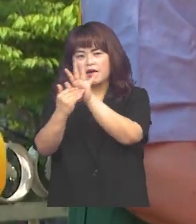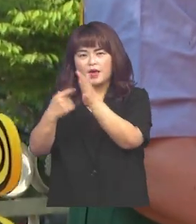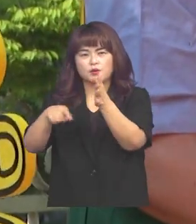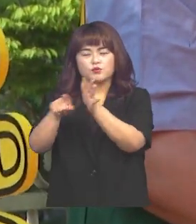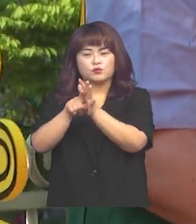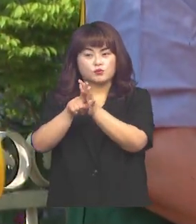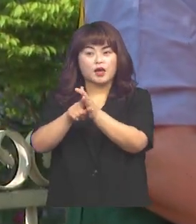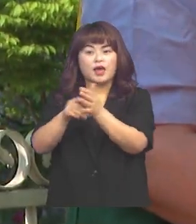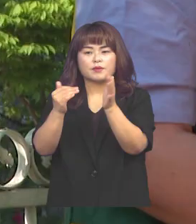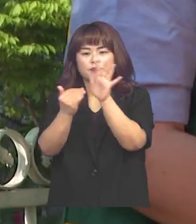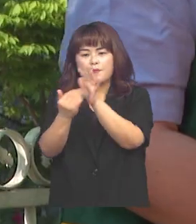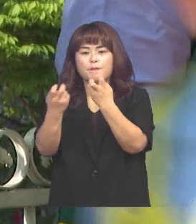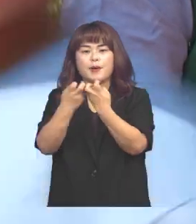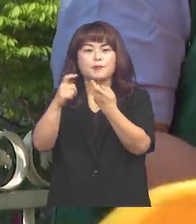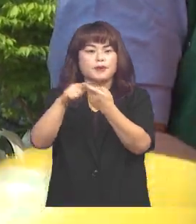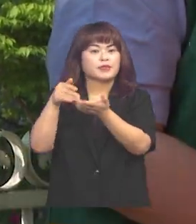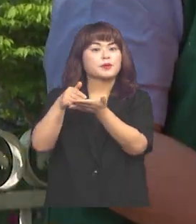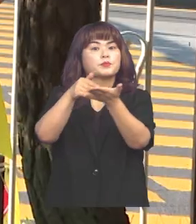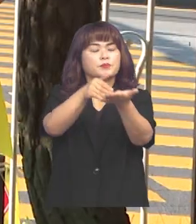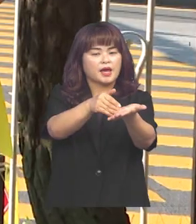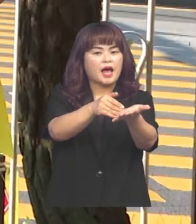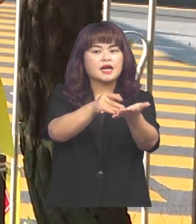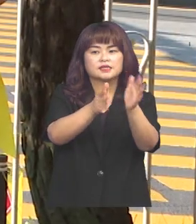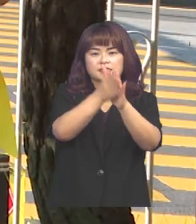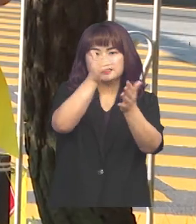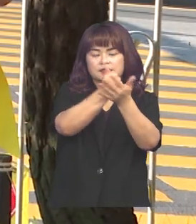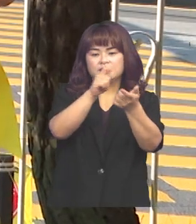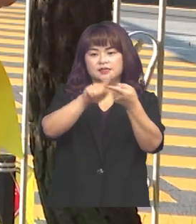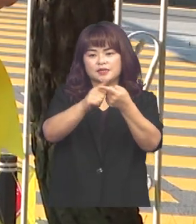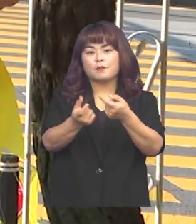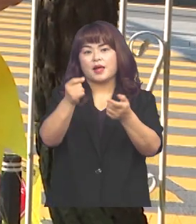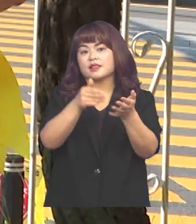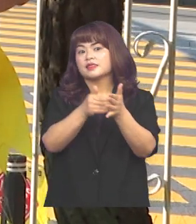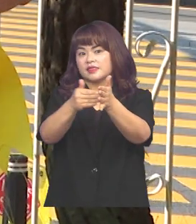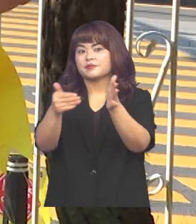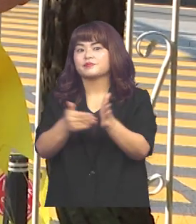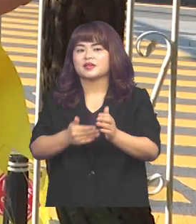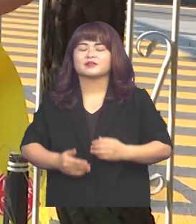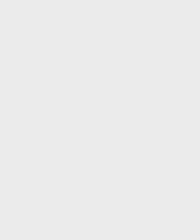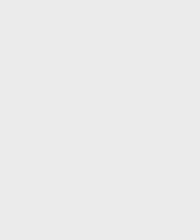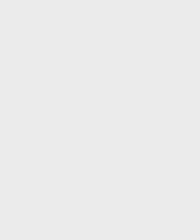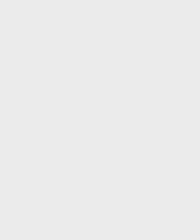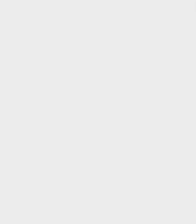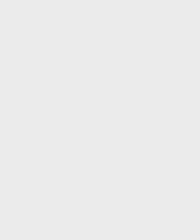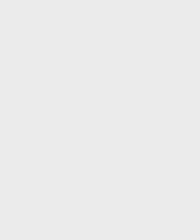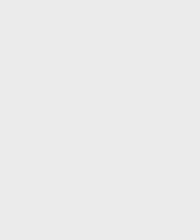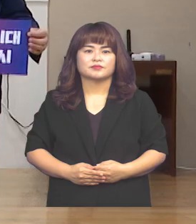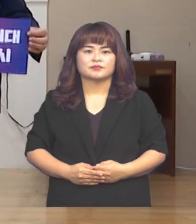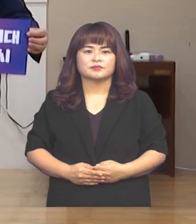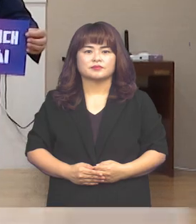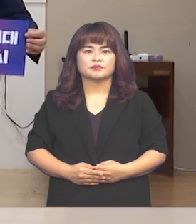등을 요청했으며 이 시장은 이에 대한 신속한 조치를 주문했습니다.